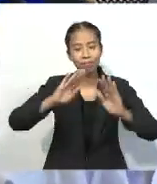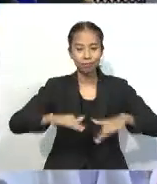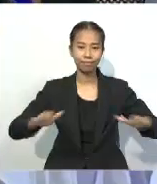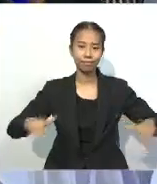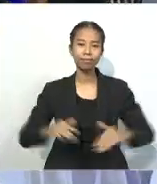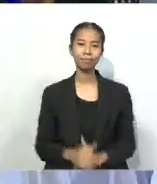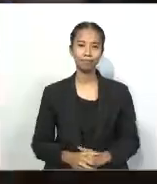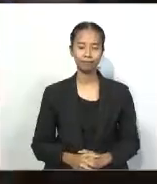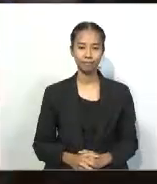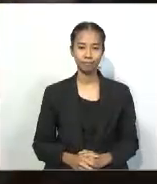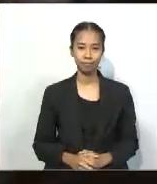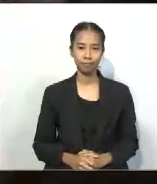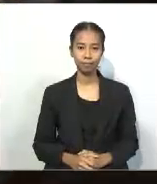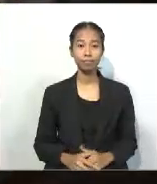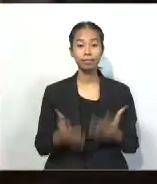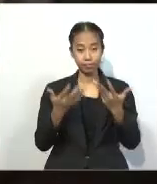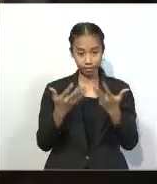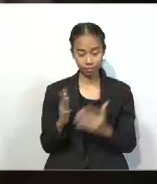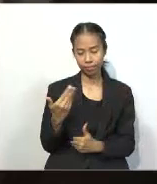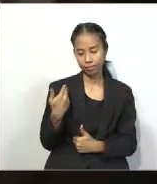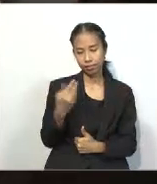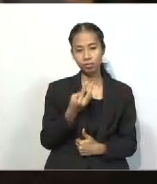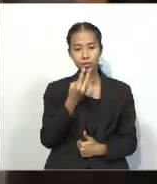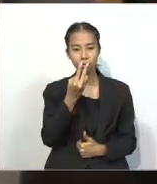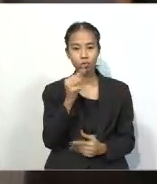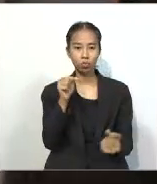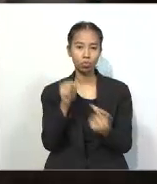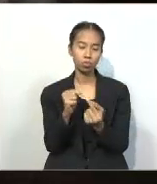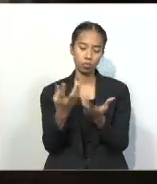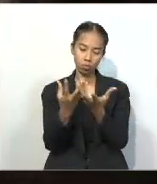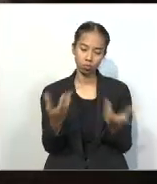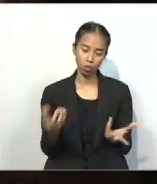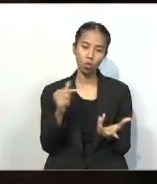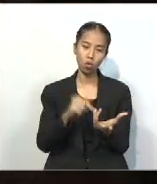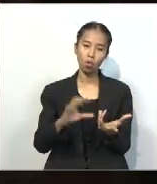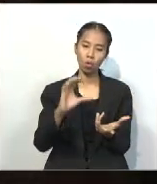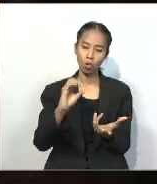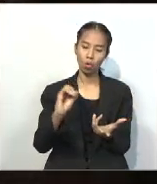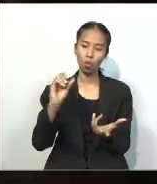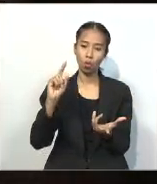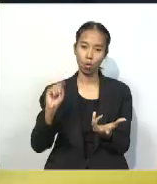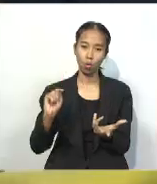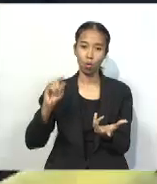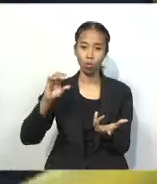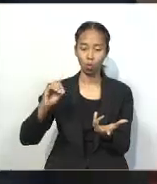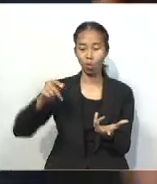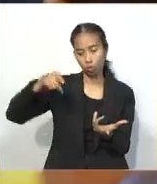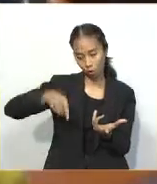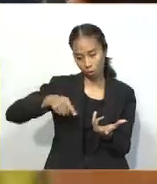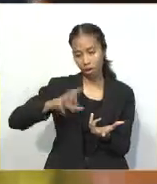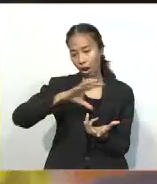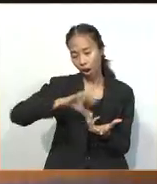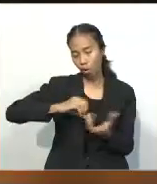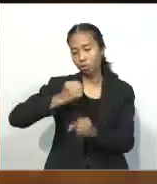ค่ะจากนั้นนะคะได้เยี่ยมชมผลงานการพัฒนาผลิตภัณฑ์โอท็อปเพื่อจำหน่ายบนเครื่องบินนายกรัฐม